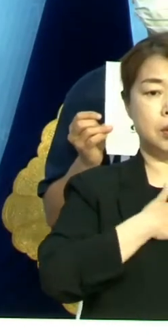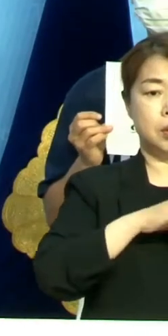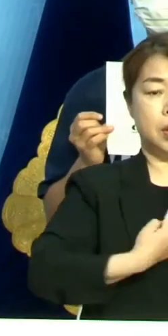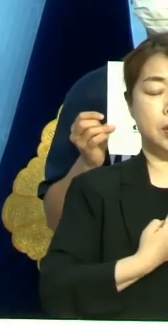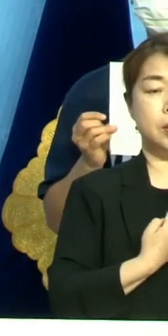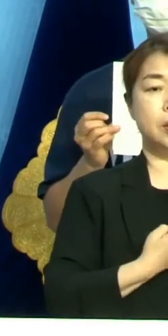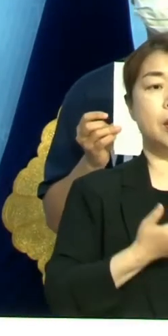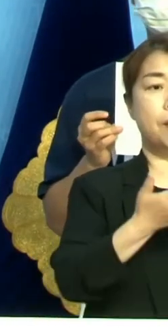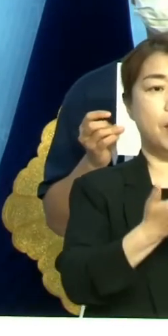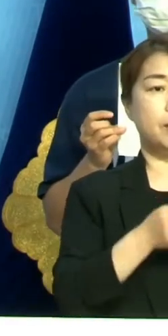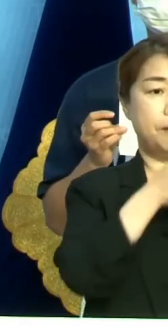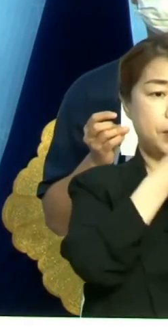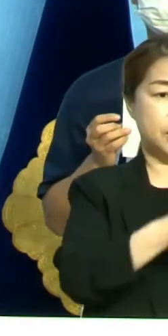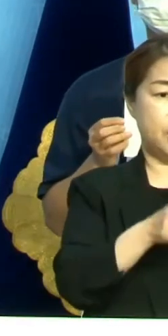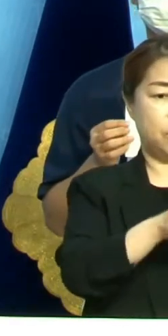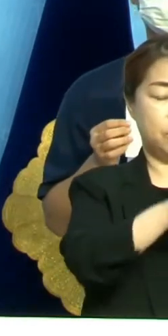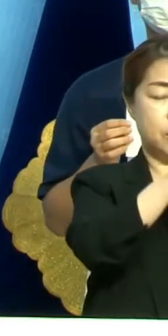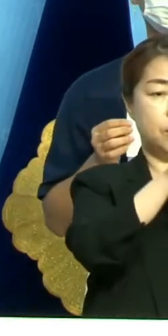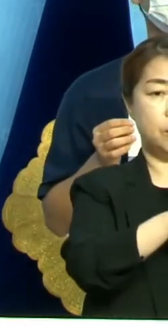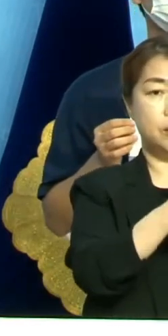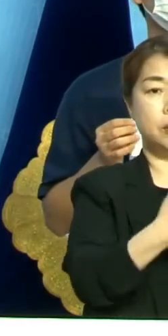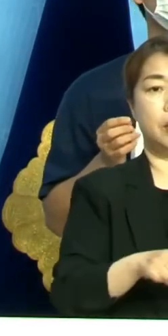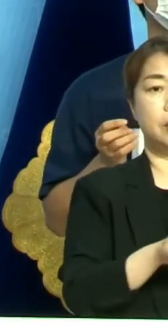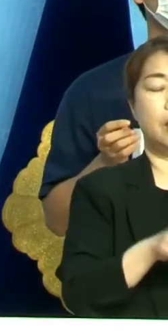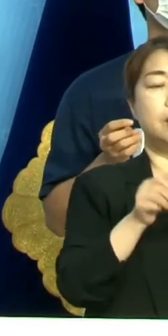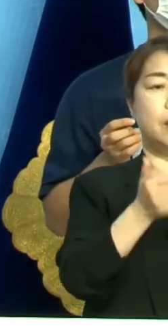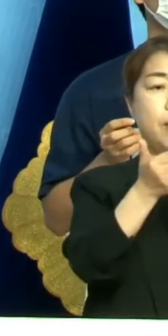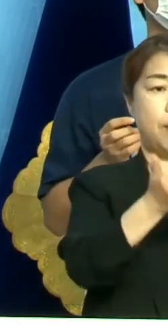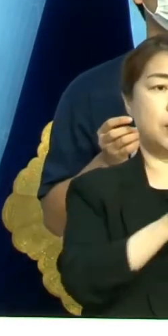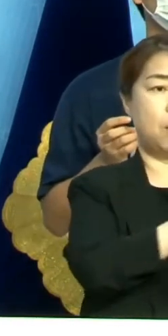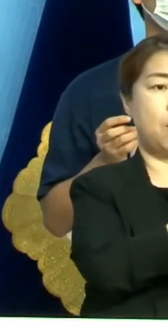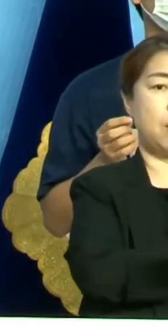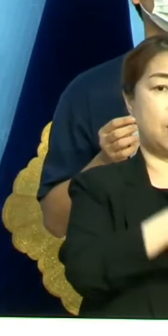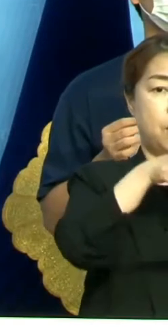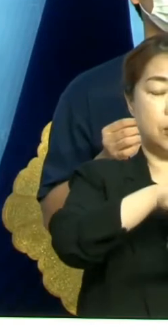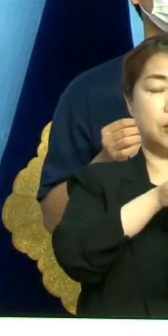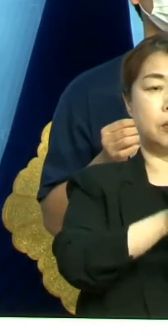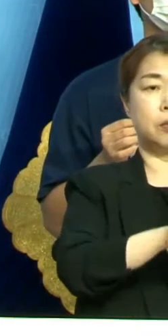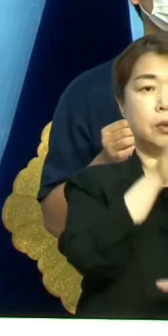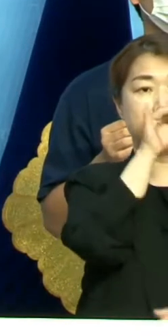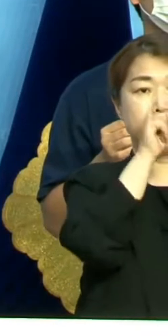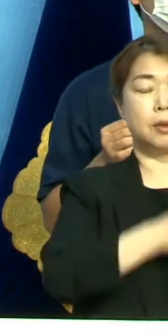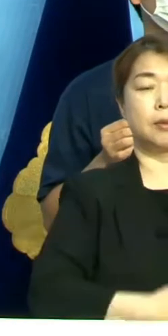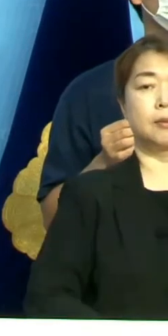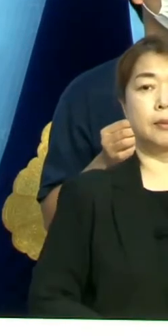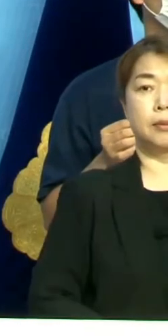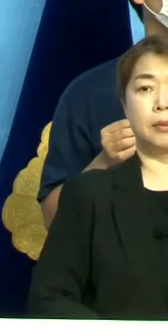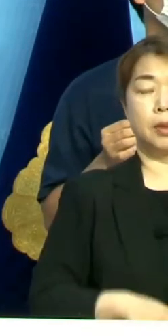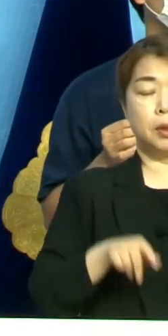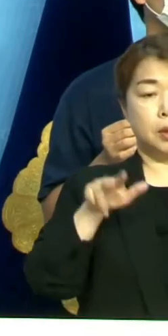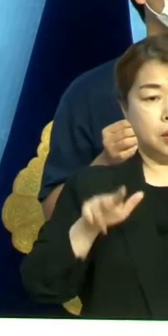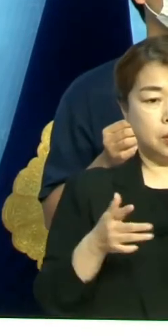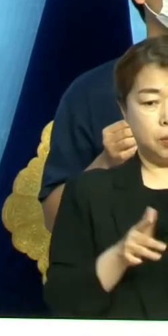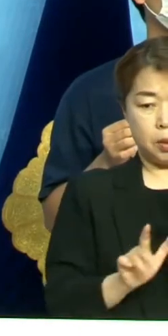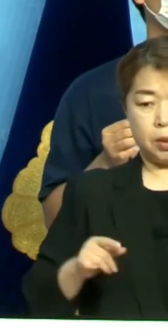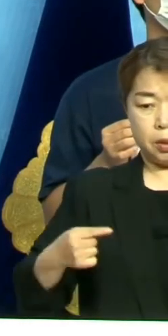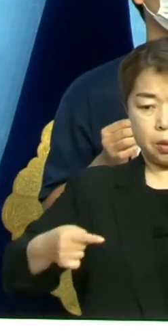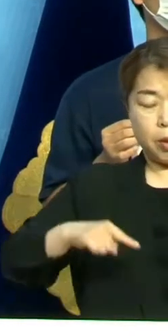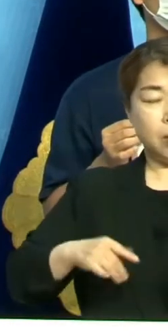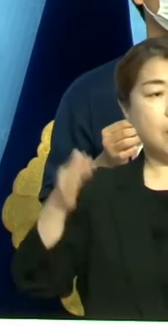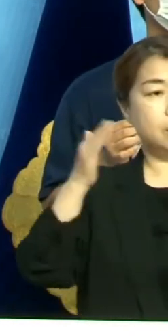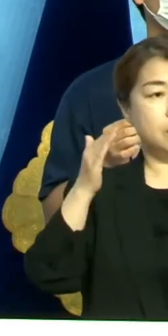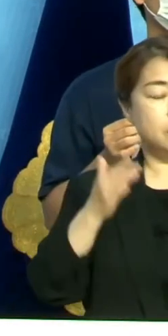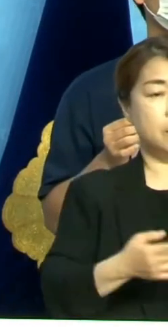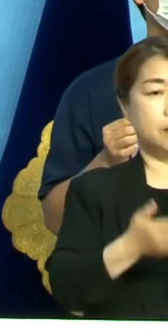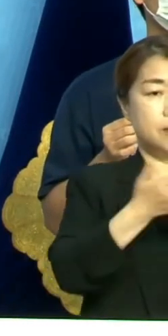구제해 받기 위해서 재판을 받을 권리를 부정하고 있습니다 여기에는 학생들은 정상적인